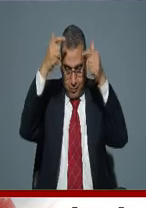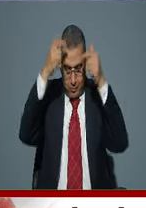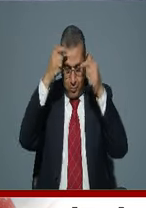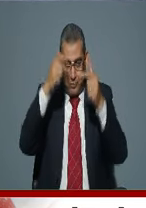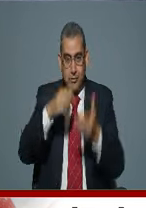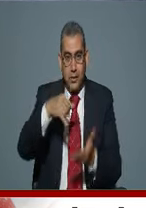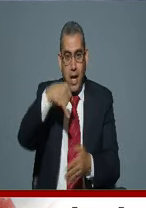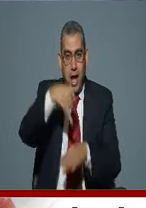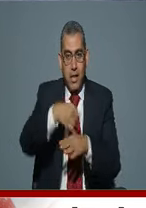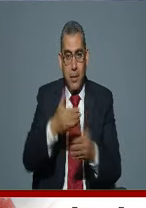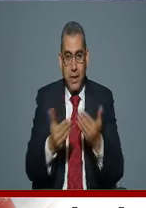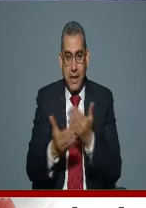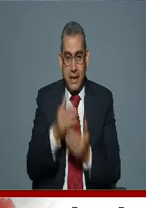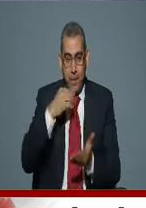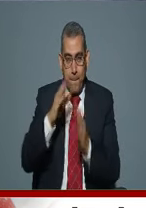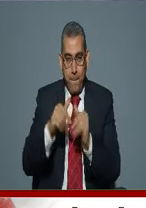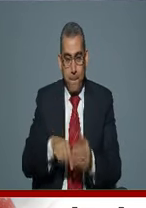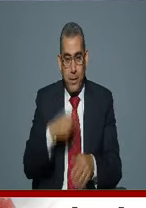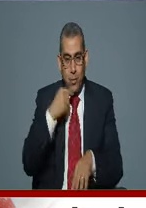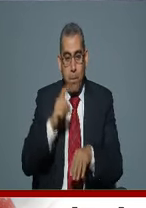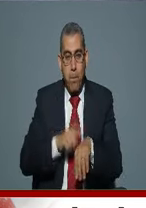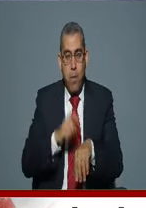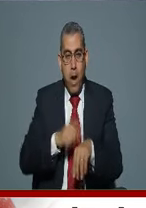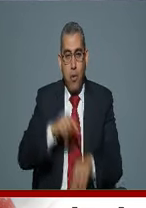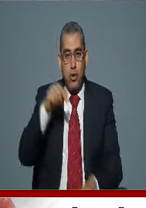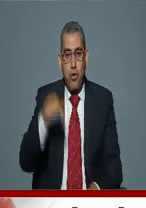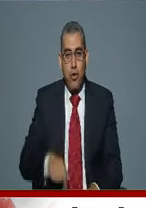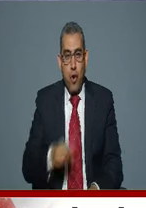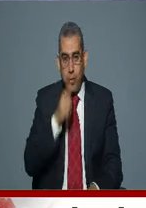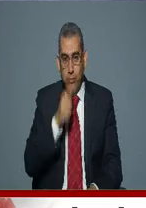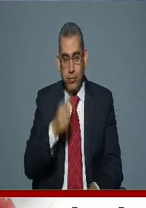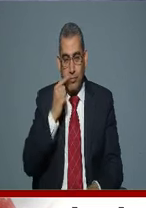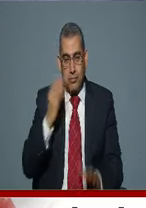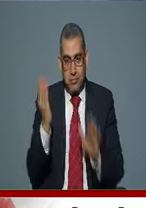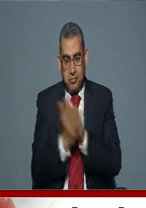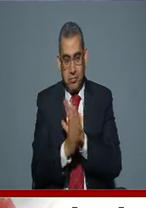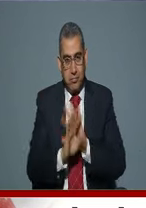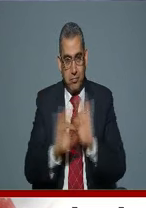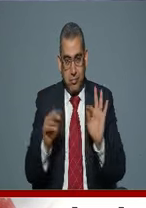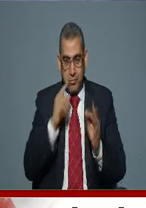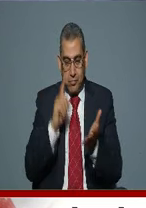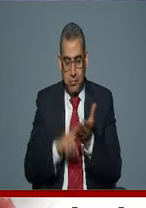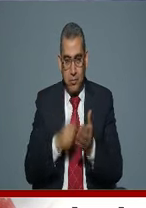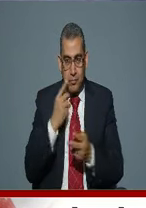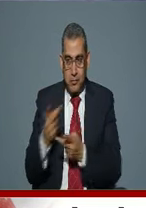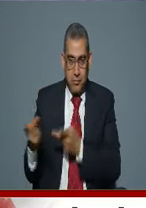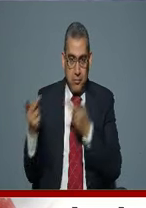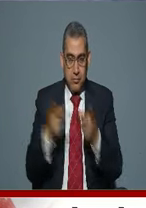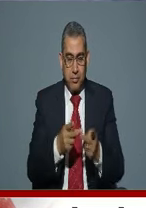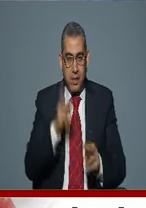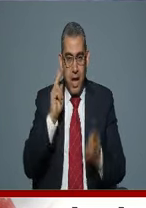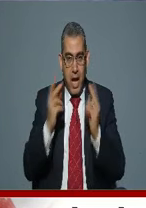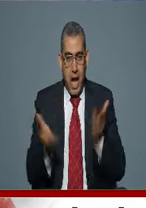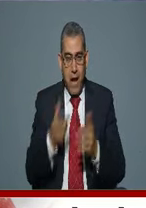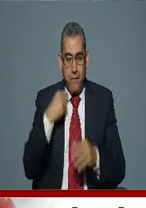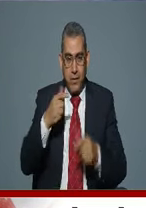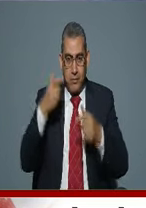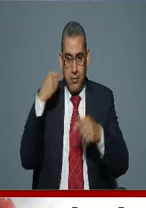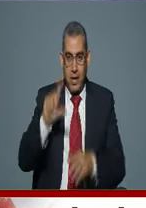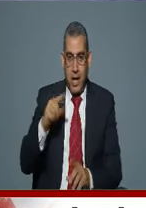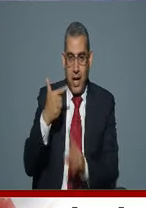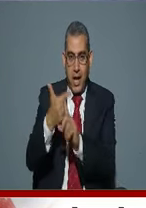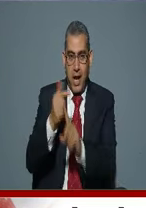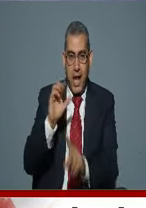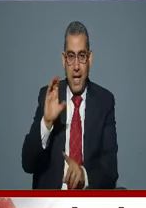الإدارية الجديدة التي هي على موعد اليوم مع التاريخ، فهي تستضيف فعاليات تنصيب الرئيس عبد الفتاح